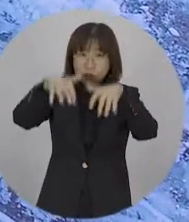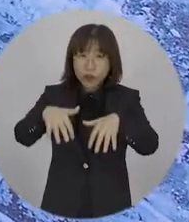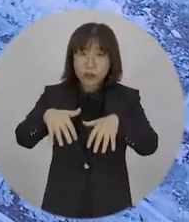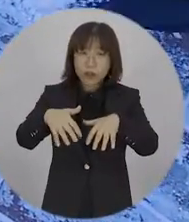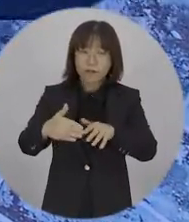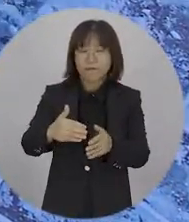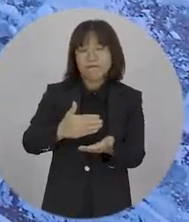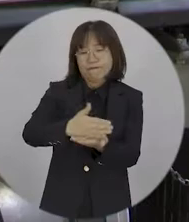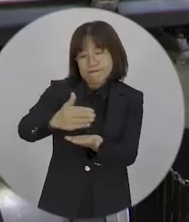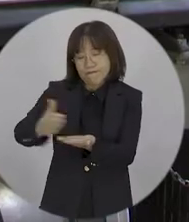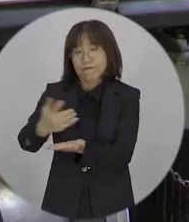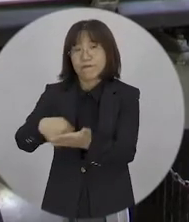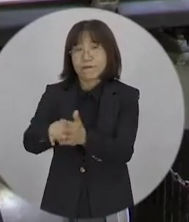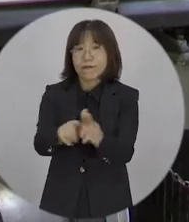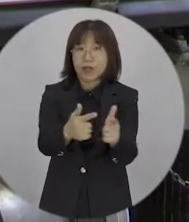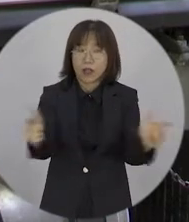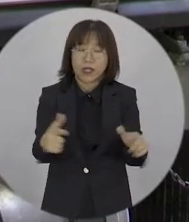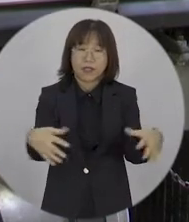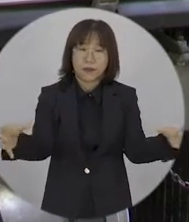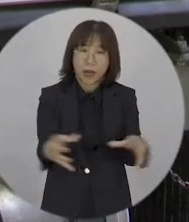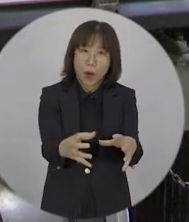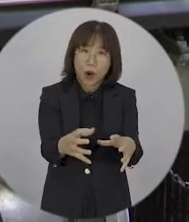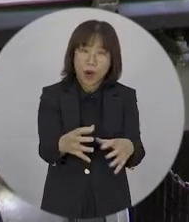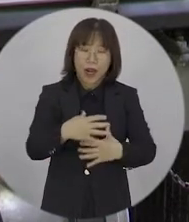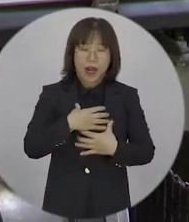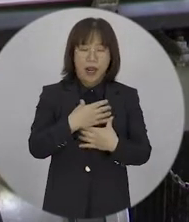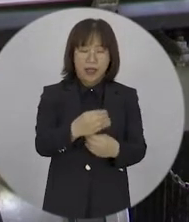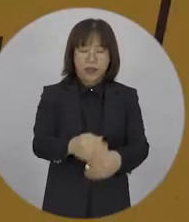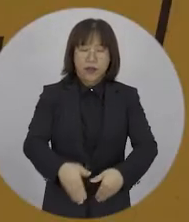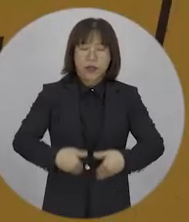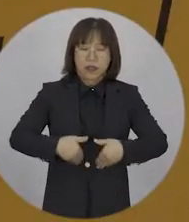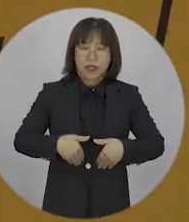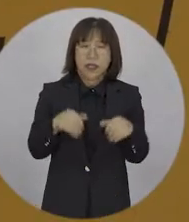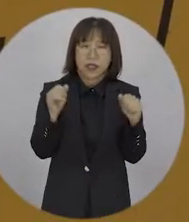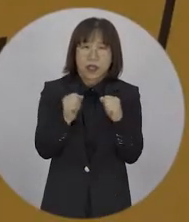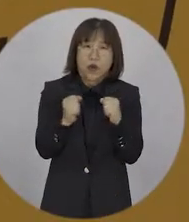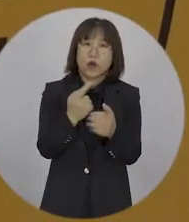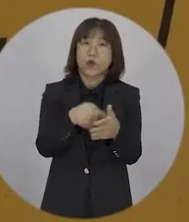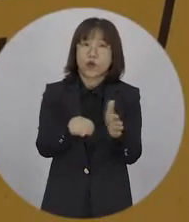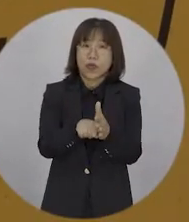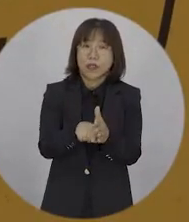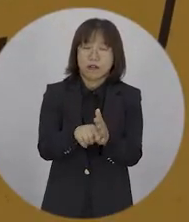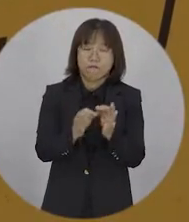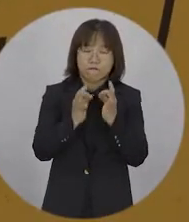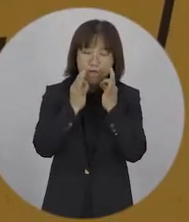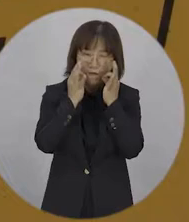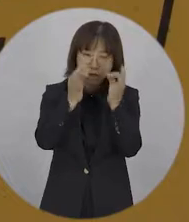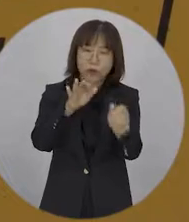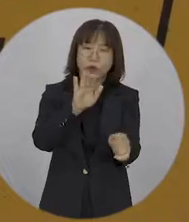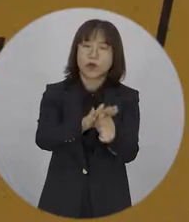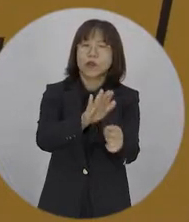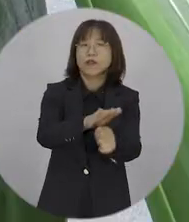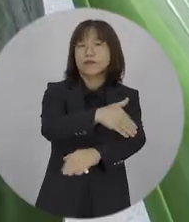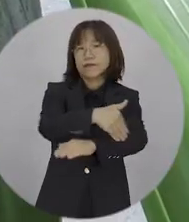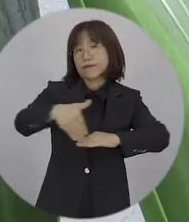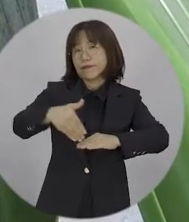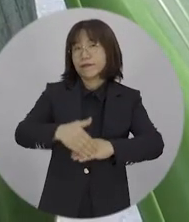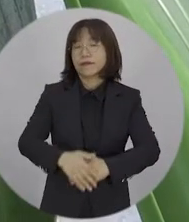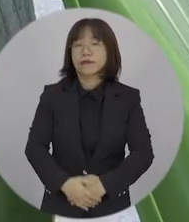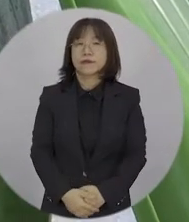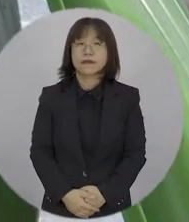생활을 지속적으로 홍보해 강 소금이니 안전하고 따뜻한 겨울을 보낼 수 있도록 최선을 다할 예정입니다